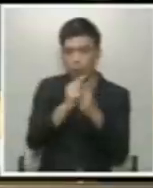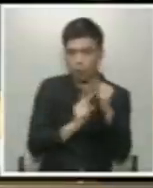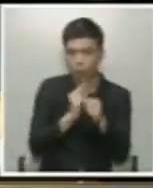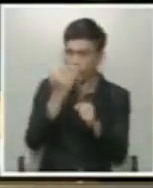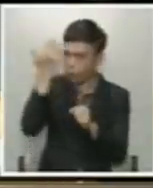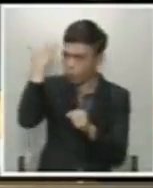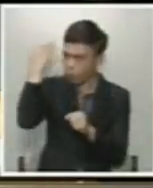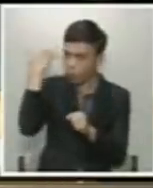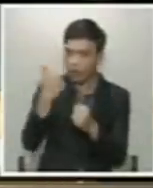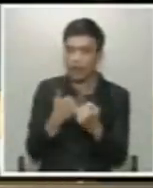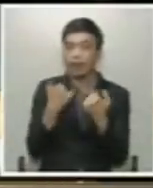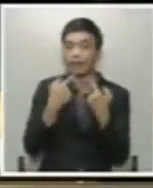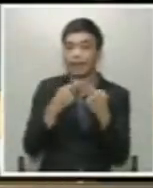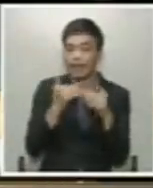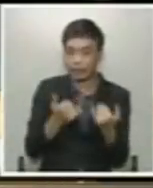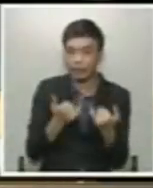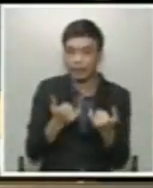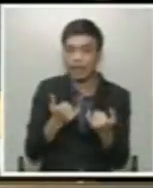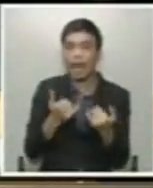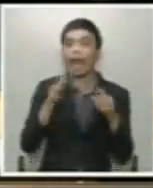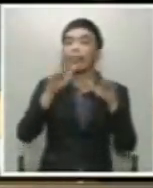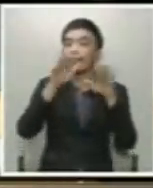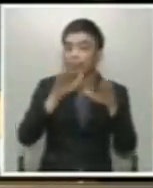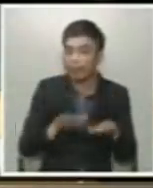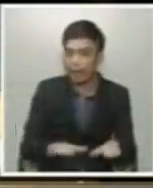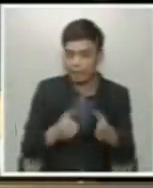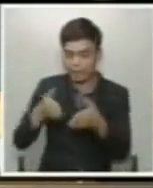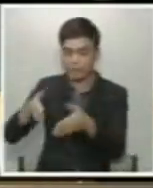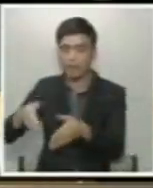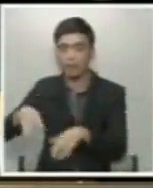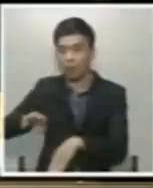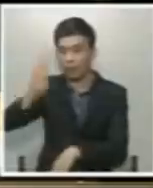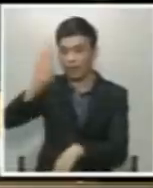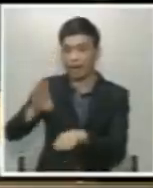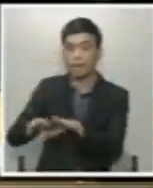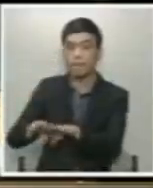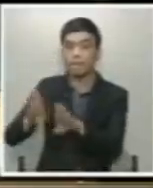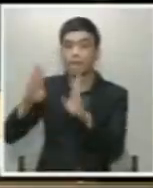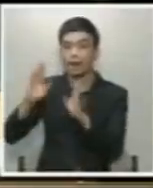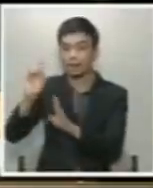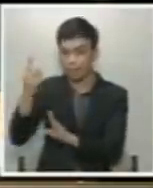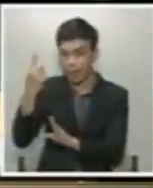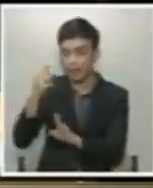อัตราส่วนค่อนข้างต่ำโรงงานเปิดใหม่มากกว่าโรงงานปิดประมาณ